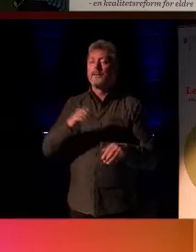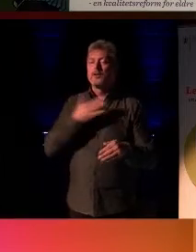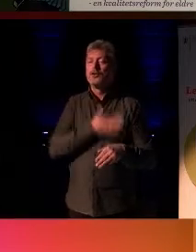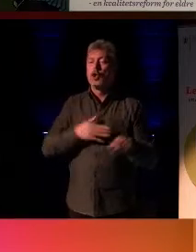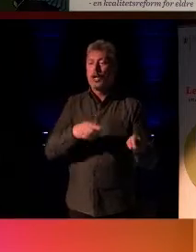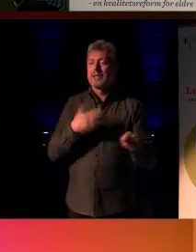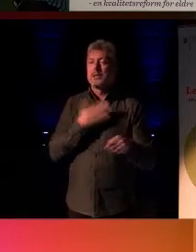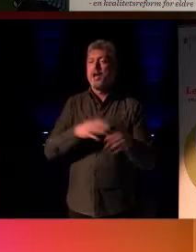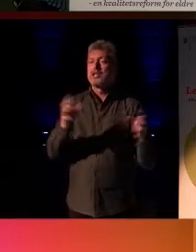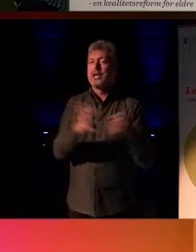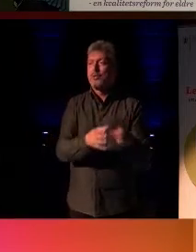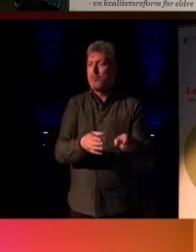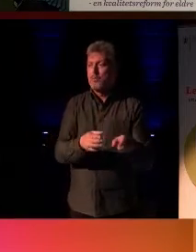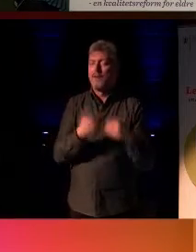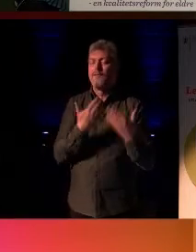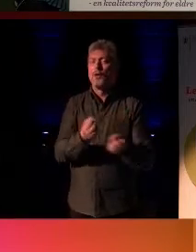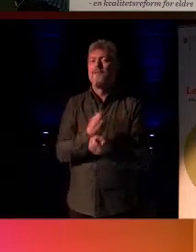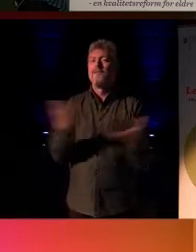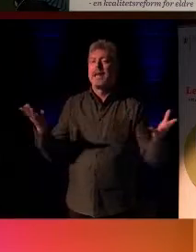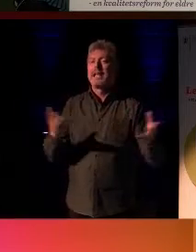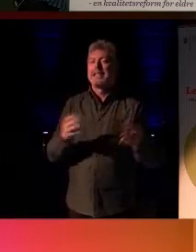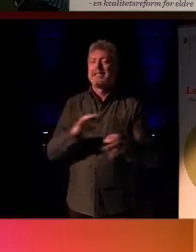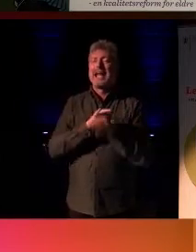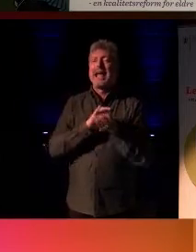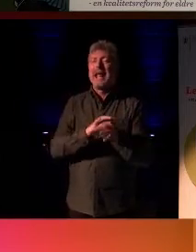som utsettes for flest legemiddelfeil fortsatt.